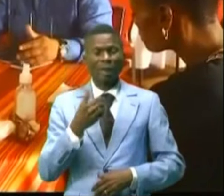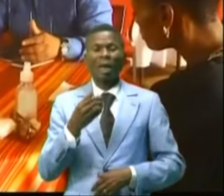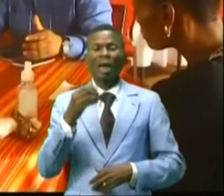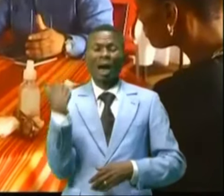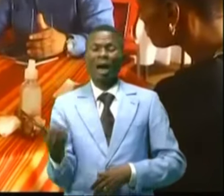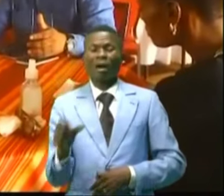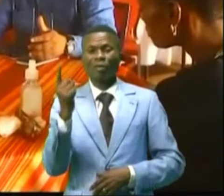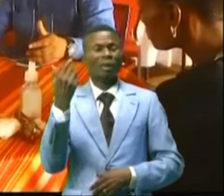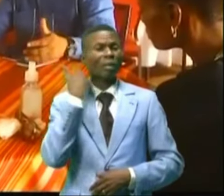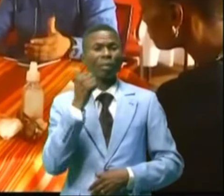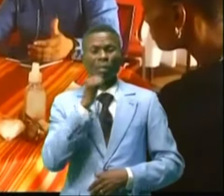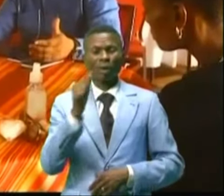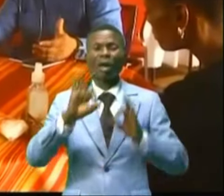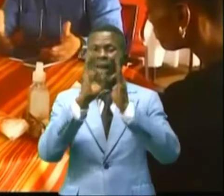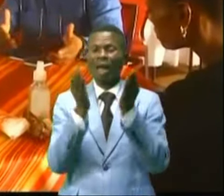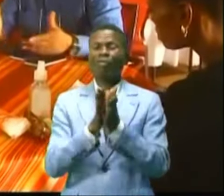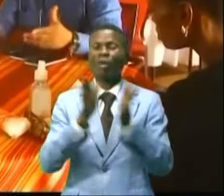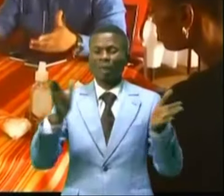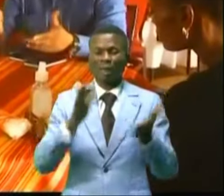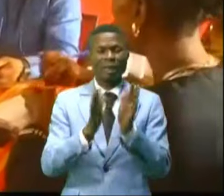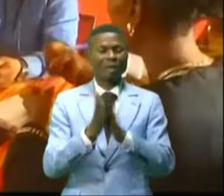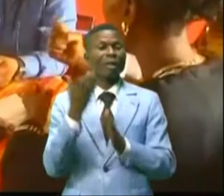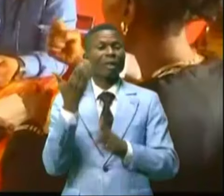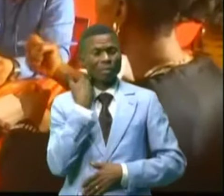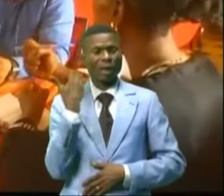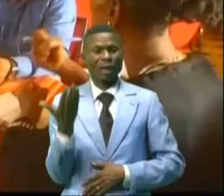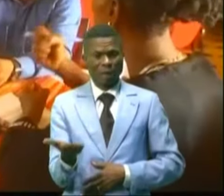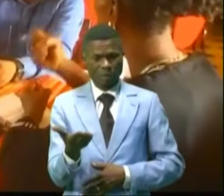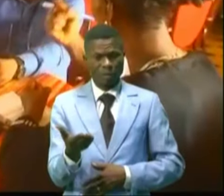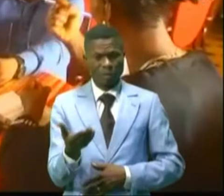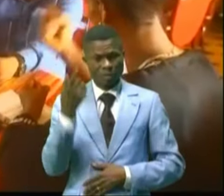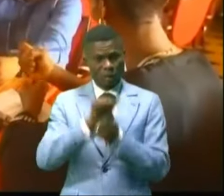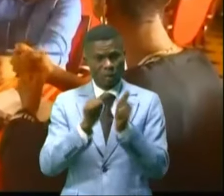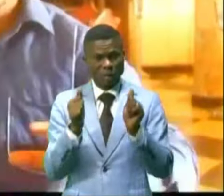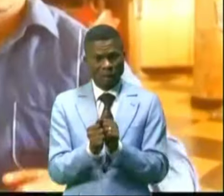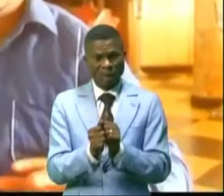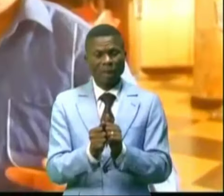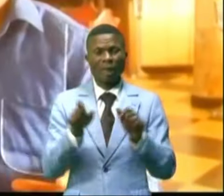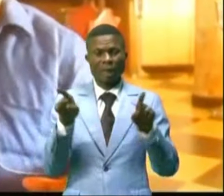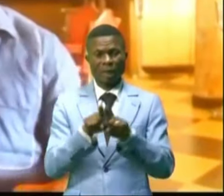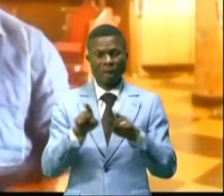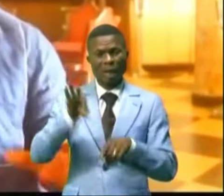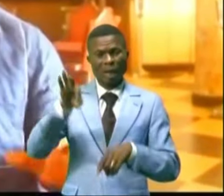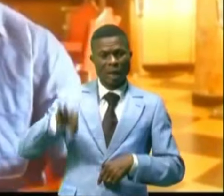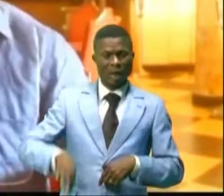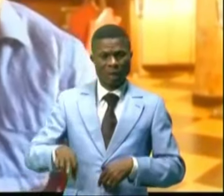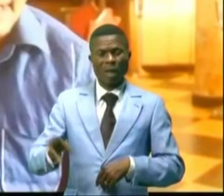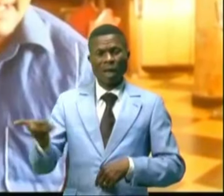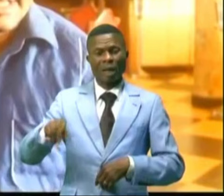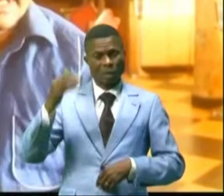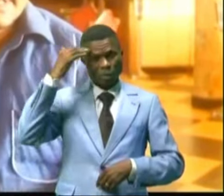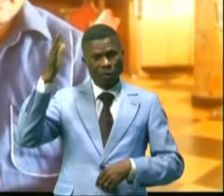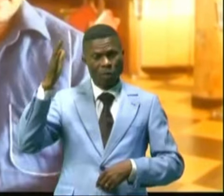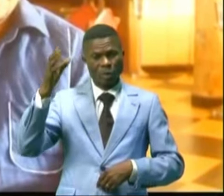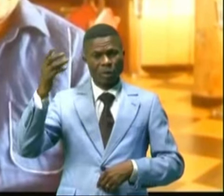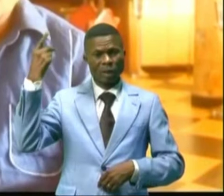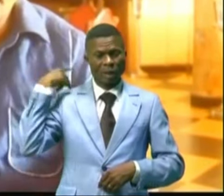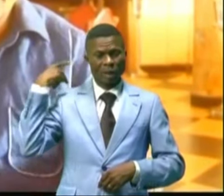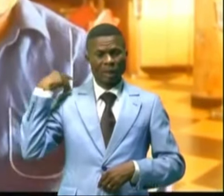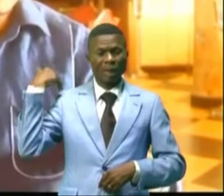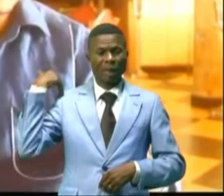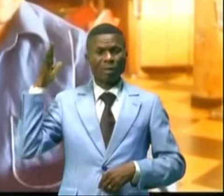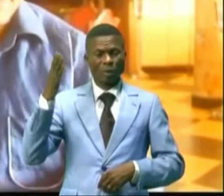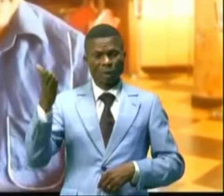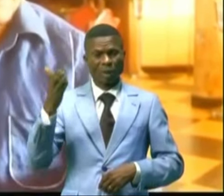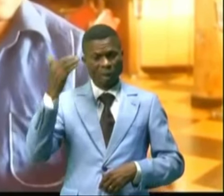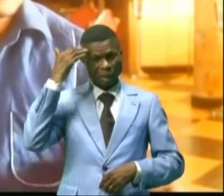qui est malade, et c'est toute la famille qui est malade. Quant à ce qui est de son apport pour l'intérêt de sa province, l'élu de l'Équateur compte